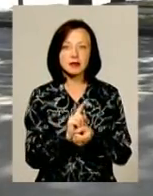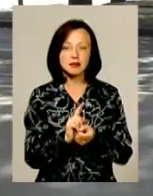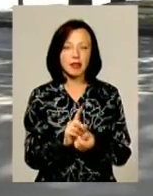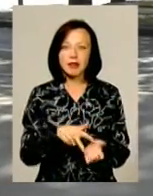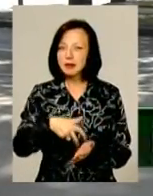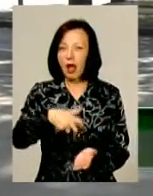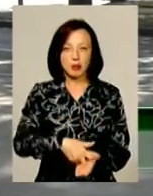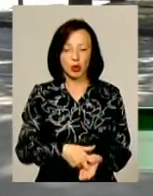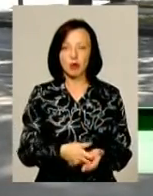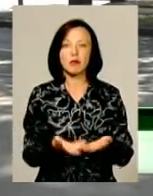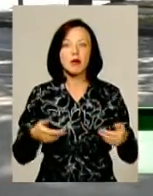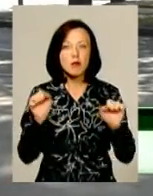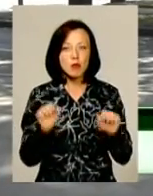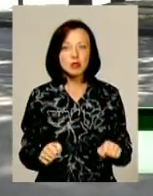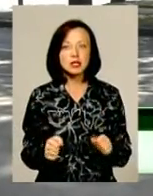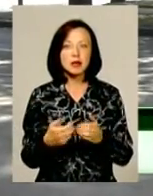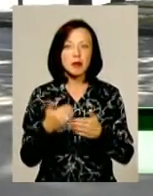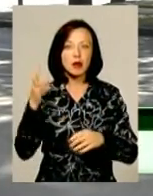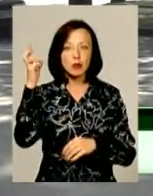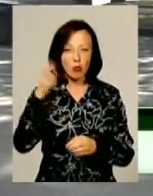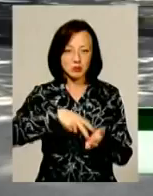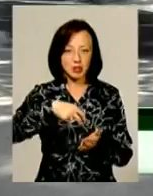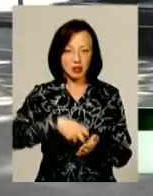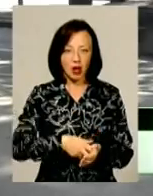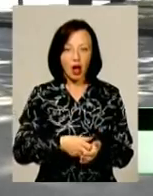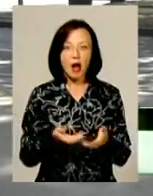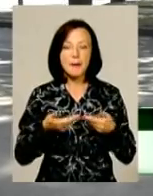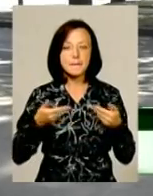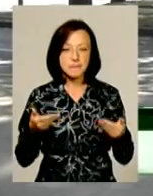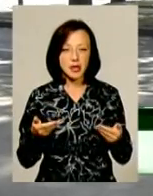коліна. Ми можемо тільки перед Богом стати на коліна. А ми